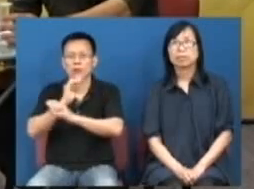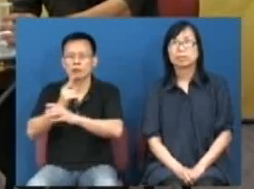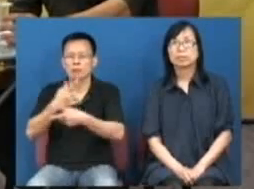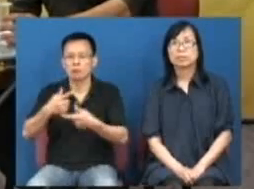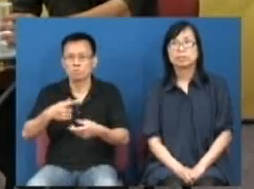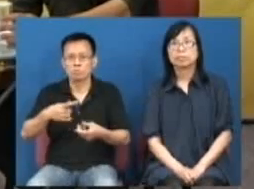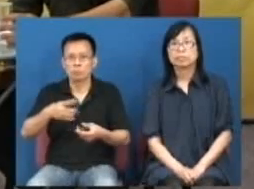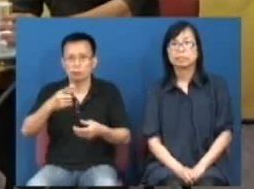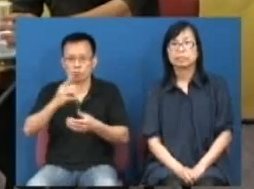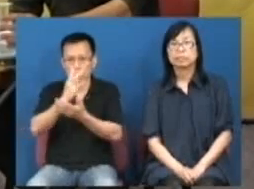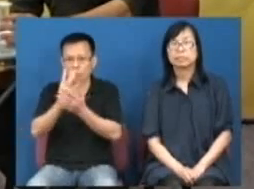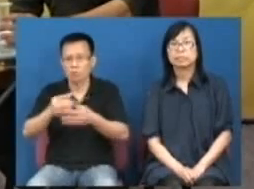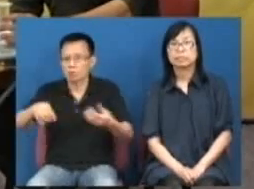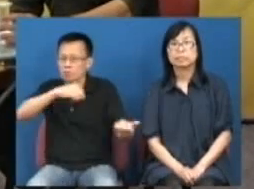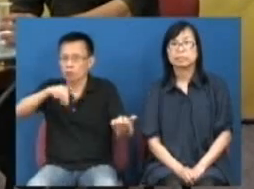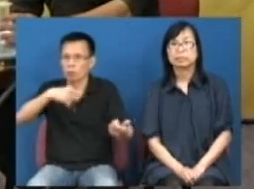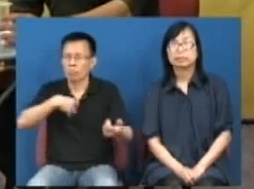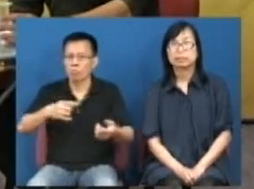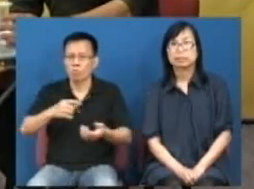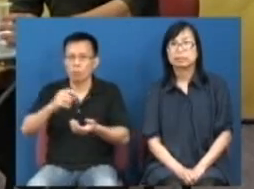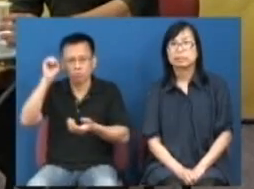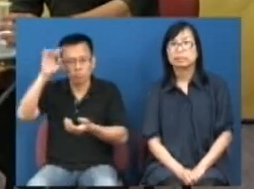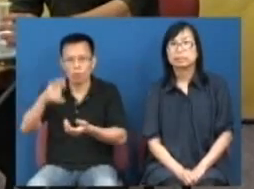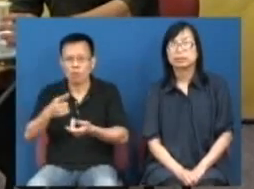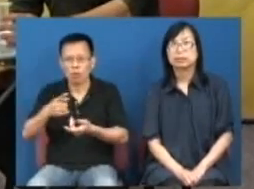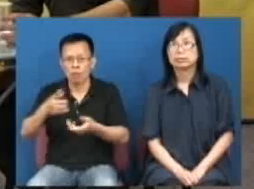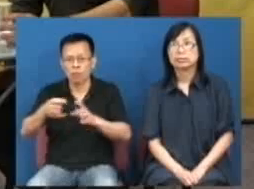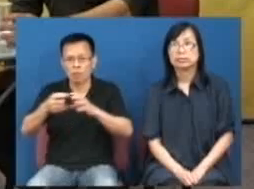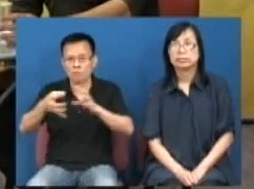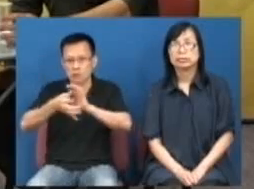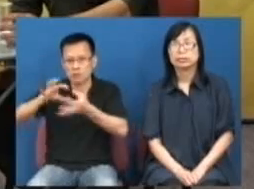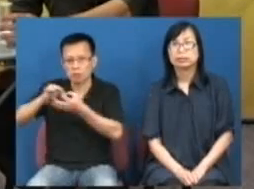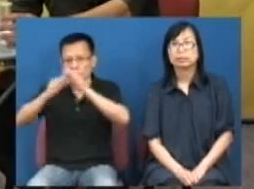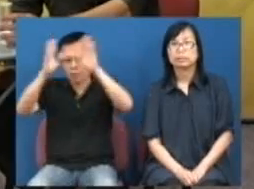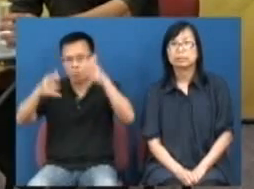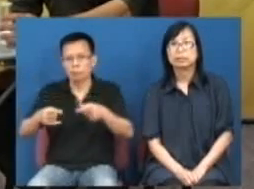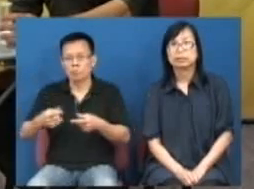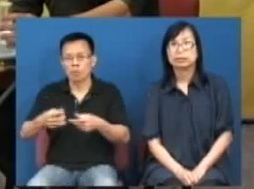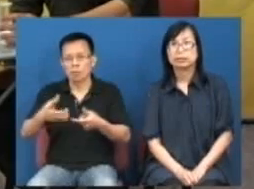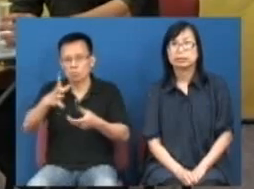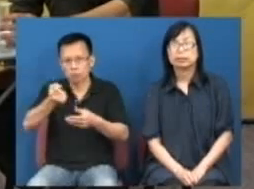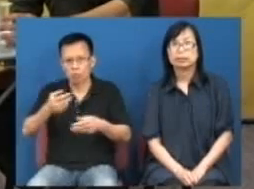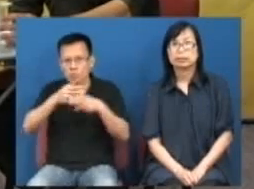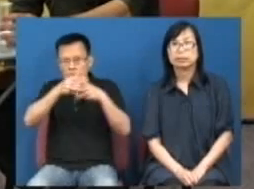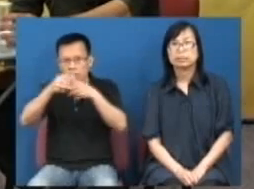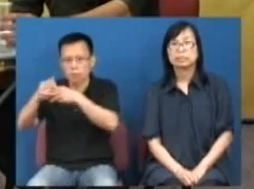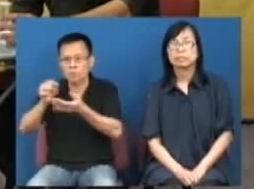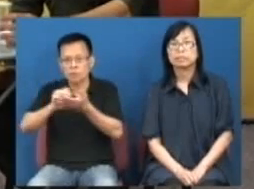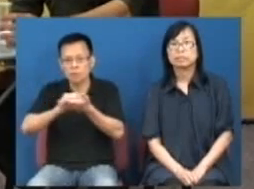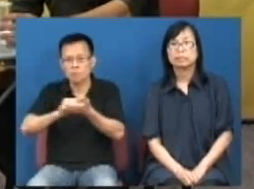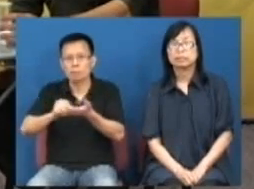來我彈我作嘅，唔知點解咧有一個連鎖店，可能阿李生特別關照我，用我條片咧就係、是、寫出嚟